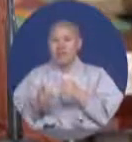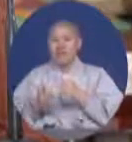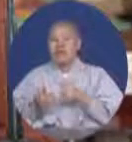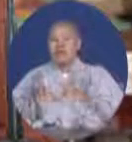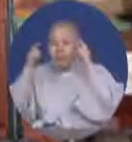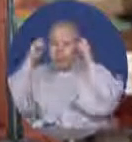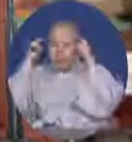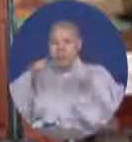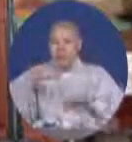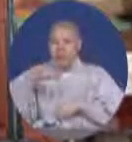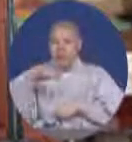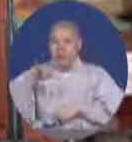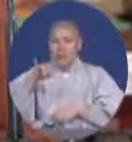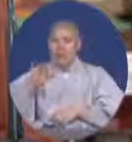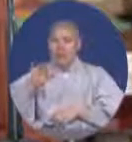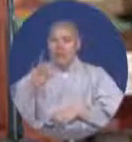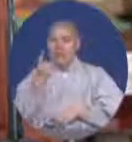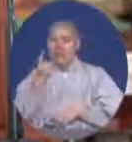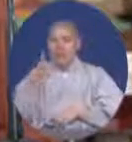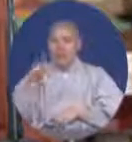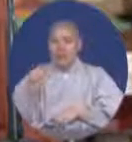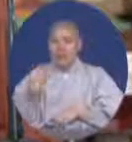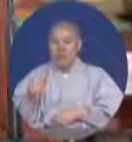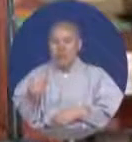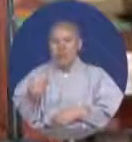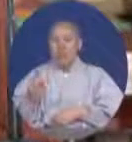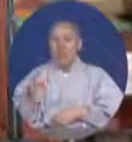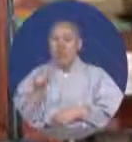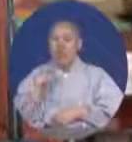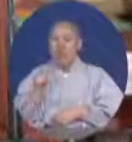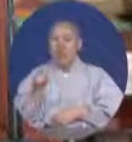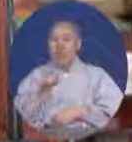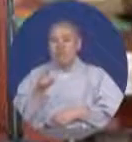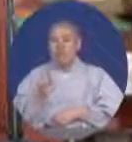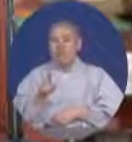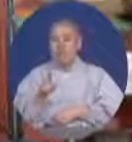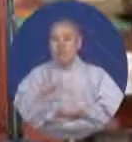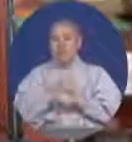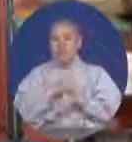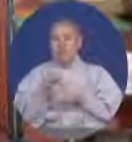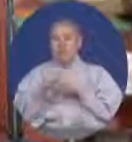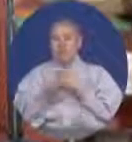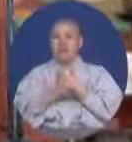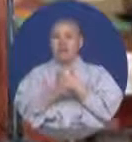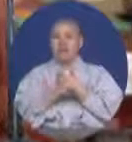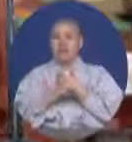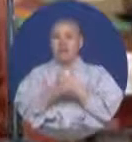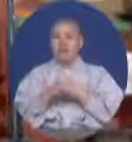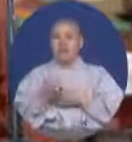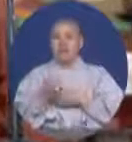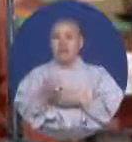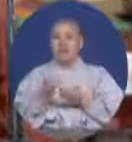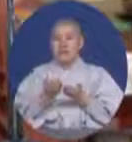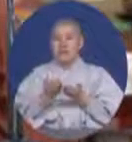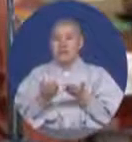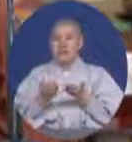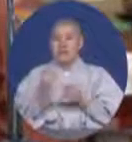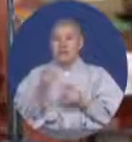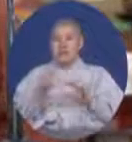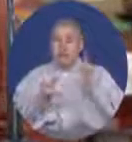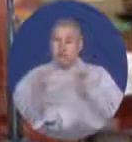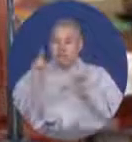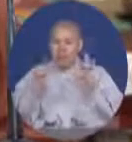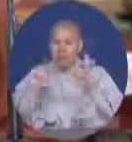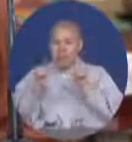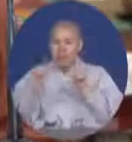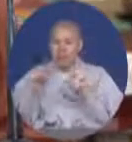어리석을 치자 미혹할 혹자 치혹인데 뭐가 치혹이냐? 이 상이